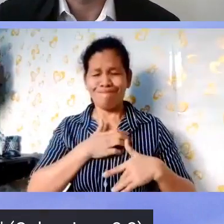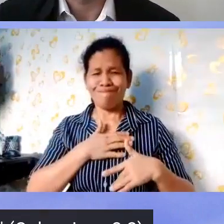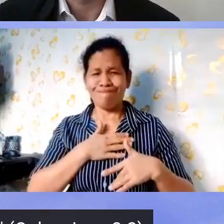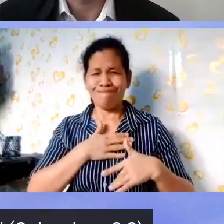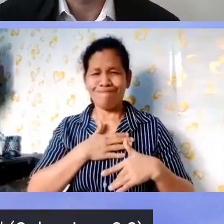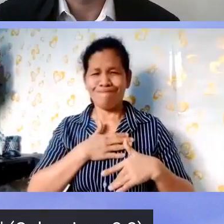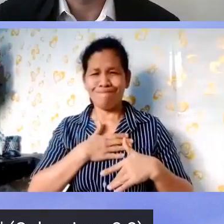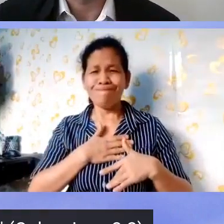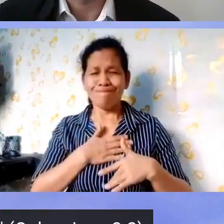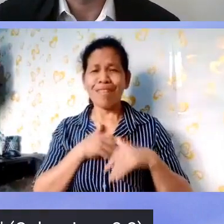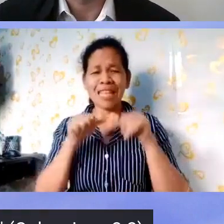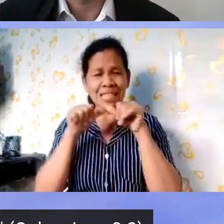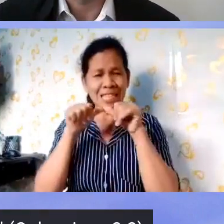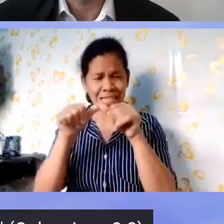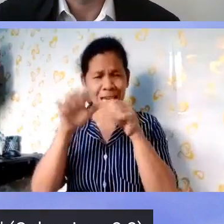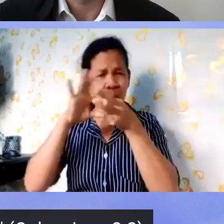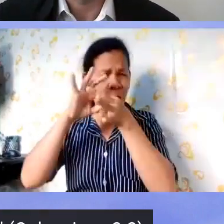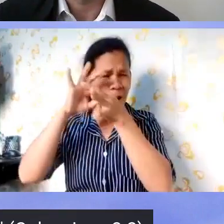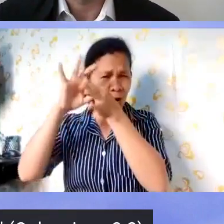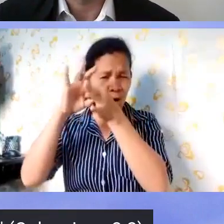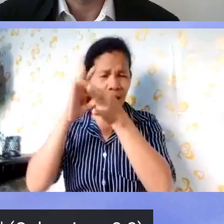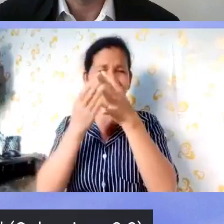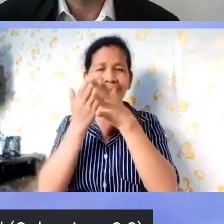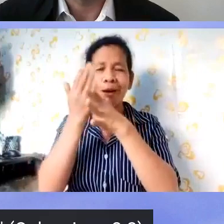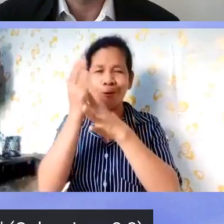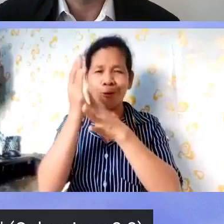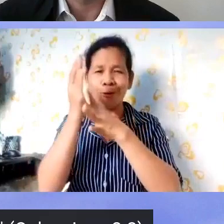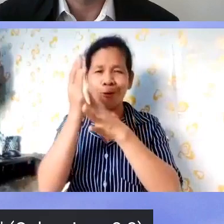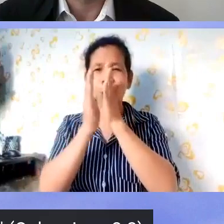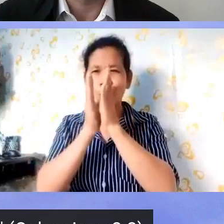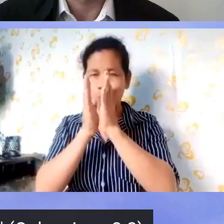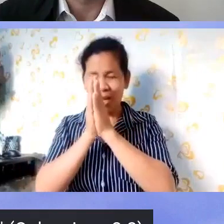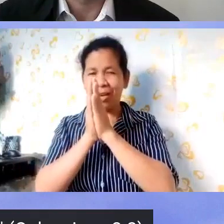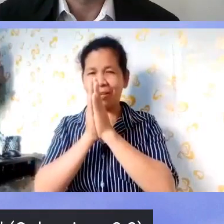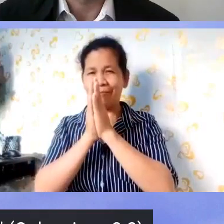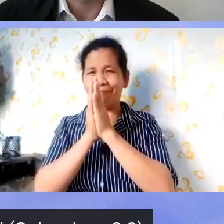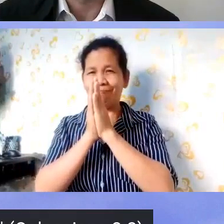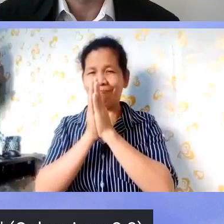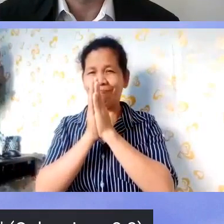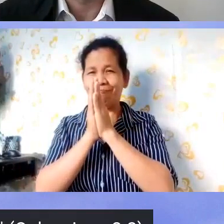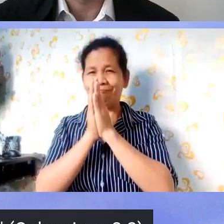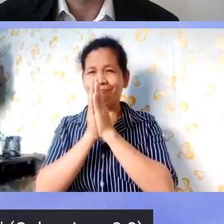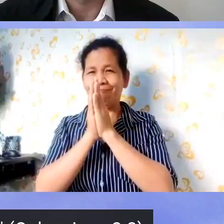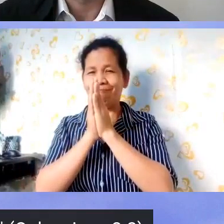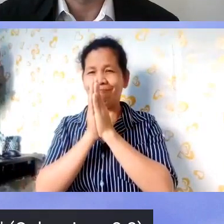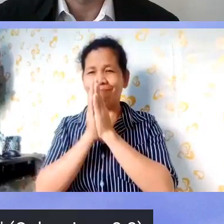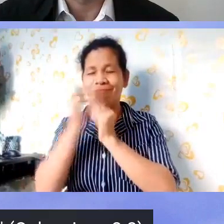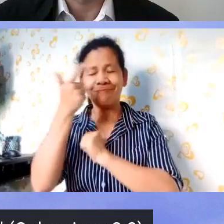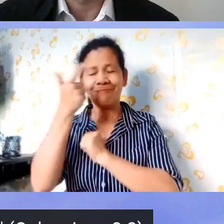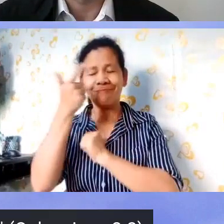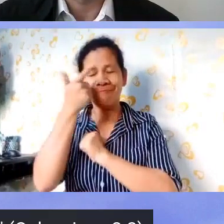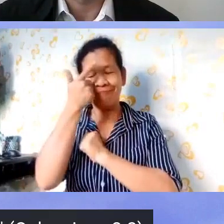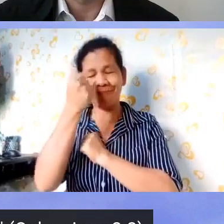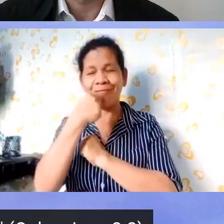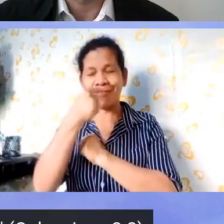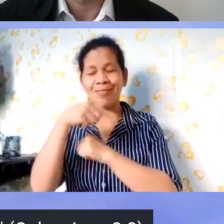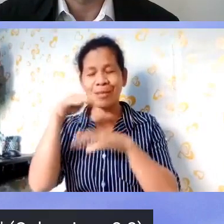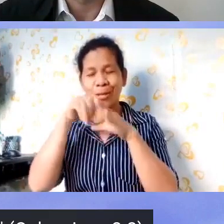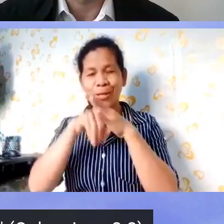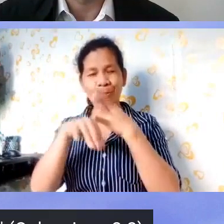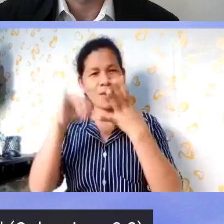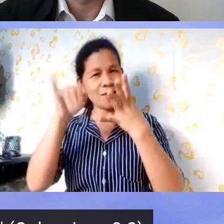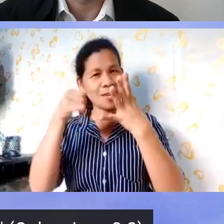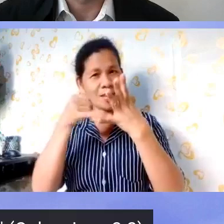konektado sa pamagitan po ng ating panalangin. Okay? Sabagat sa pagyan ng aklat ng Juan, kung